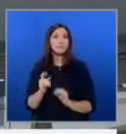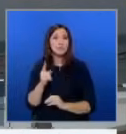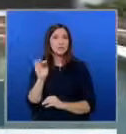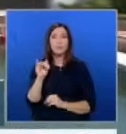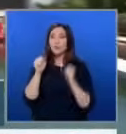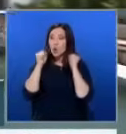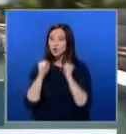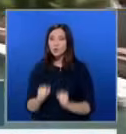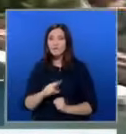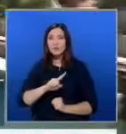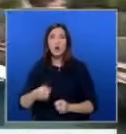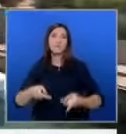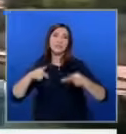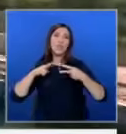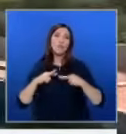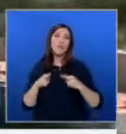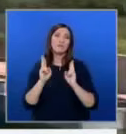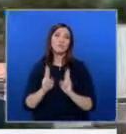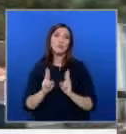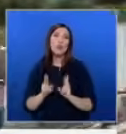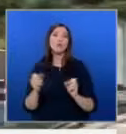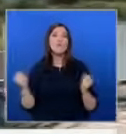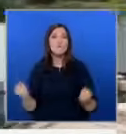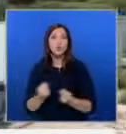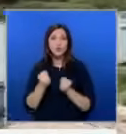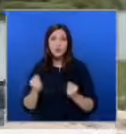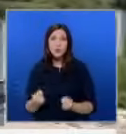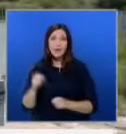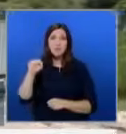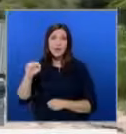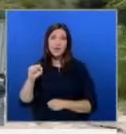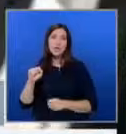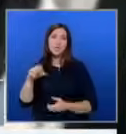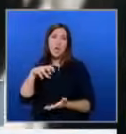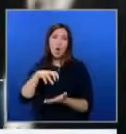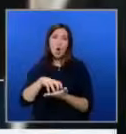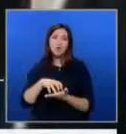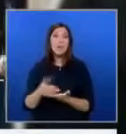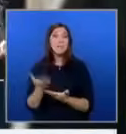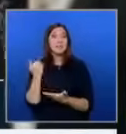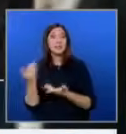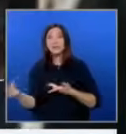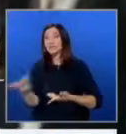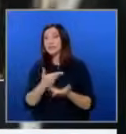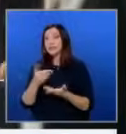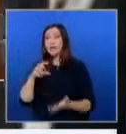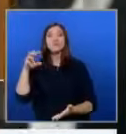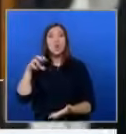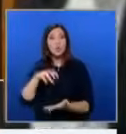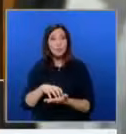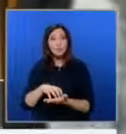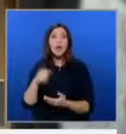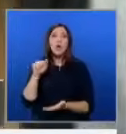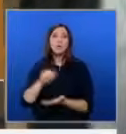бъде отстоявана до възстановяване на нормалното функциониране на партийните органи. Преди заседанието на групата